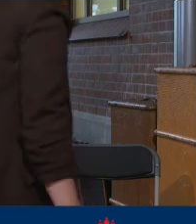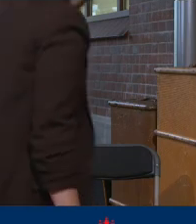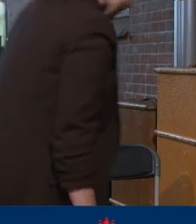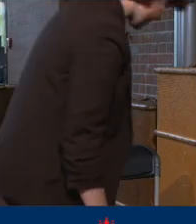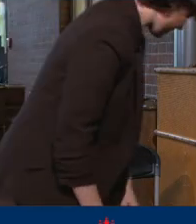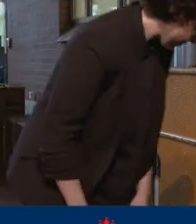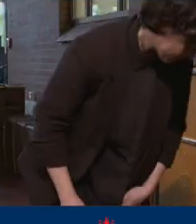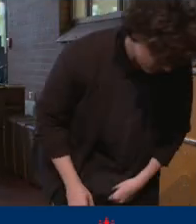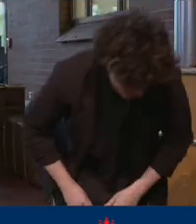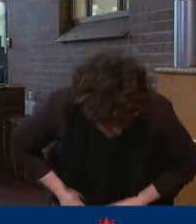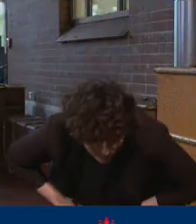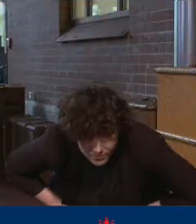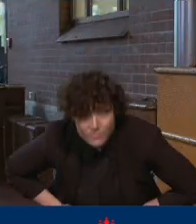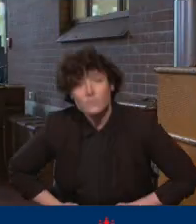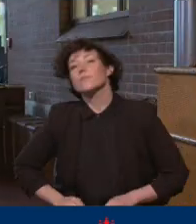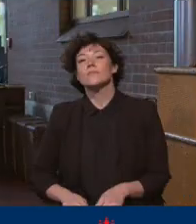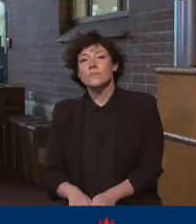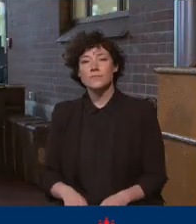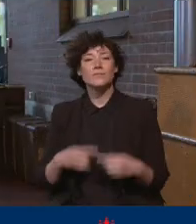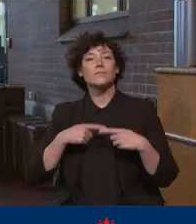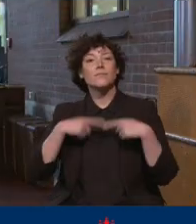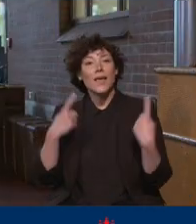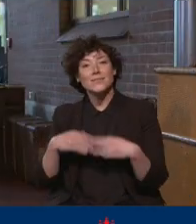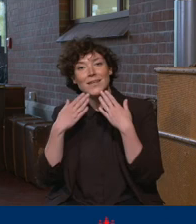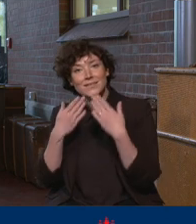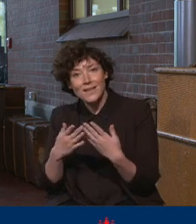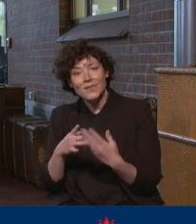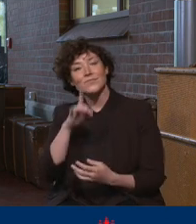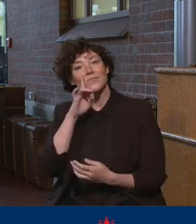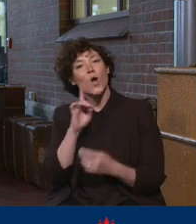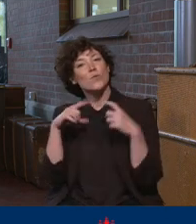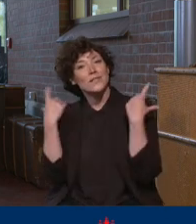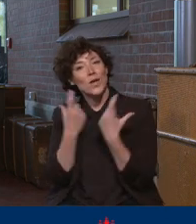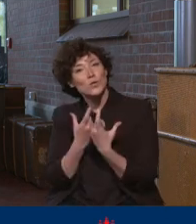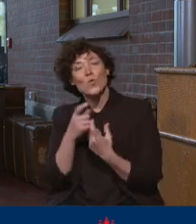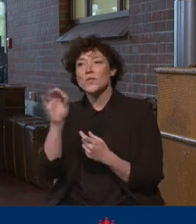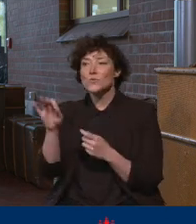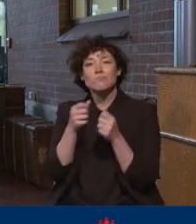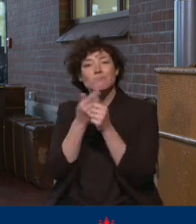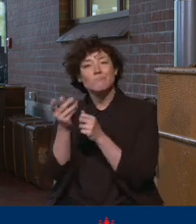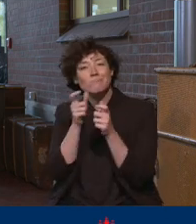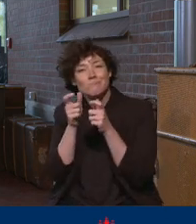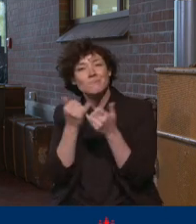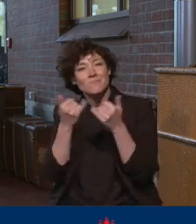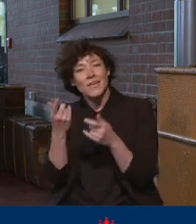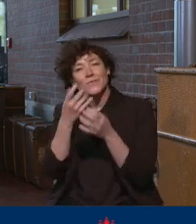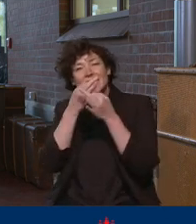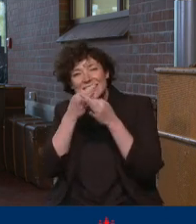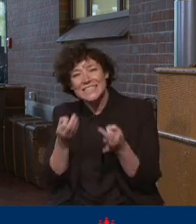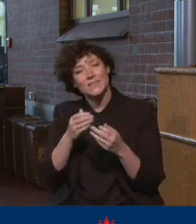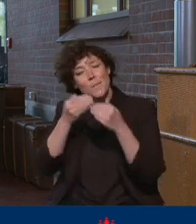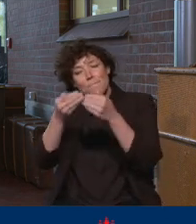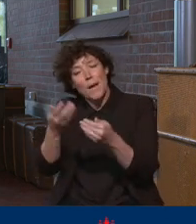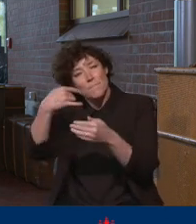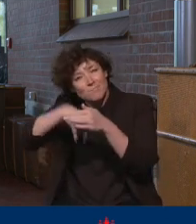herzlichen dank für die natur denn für die einleitenden worte nun geht es ein bisschen ins detail das heißt es geht